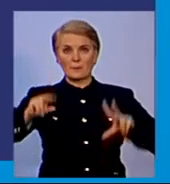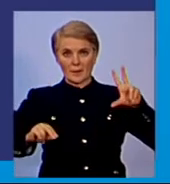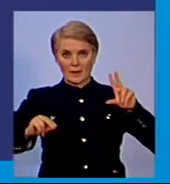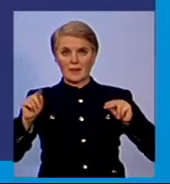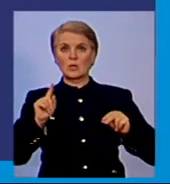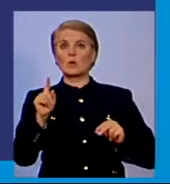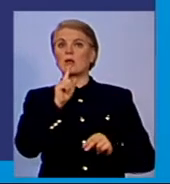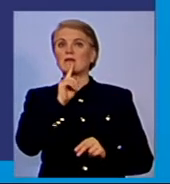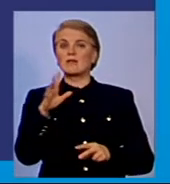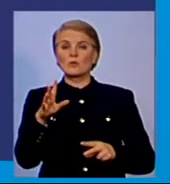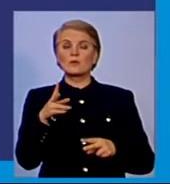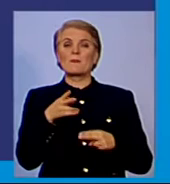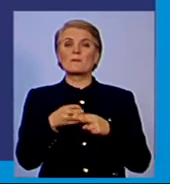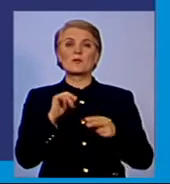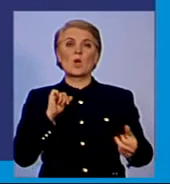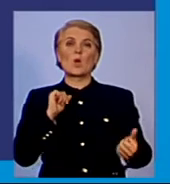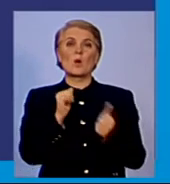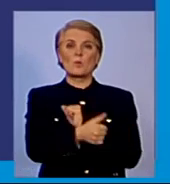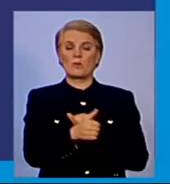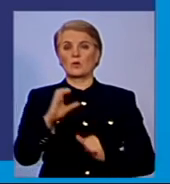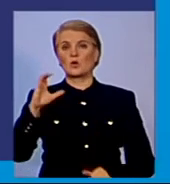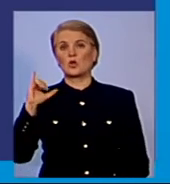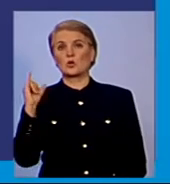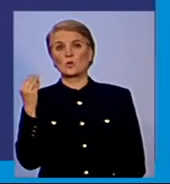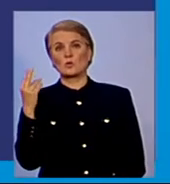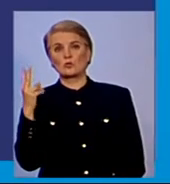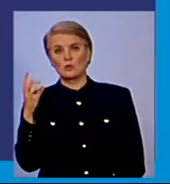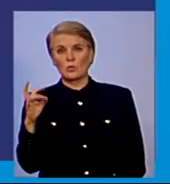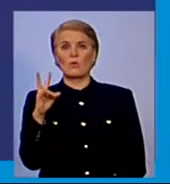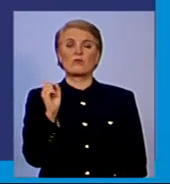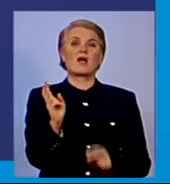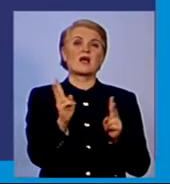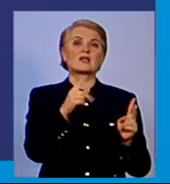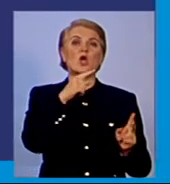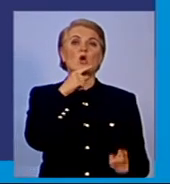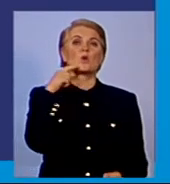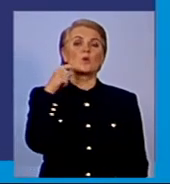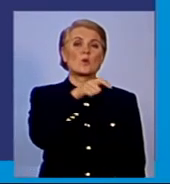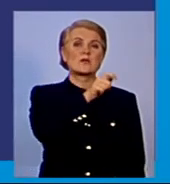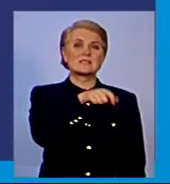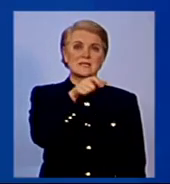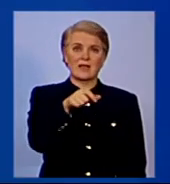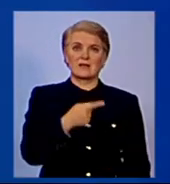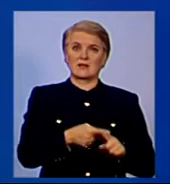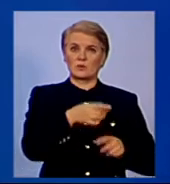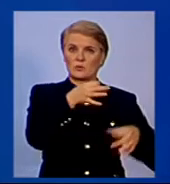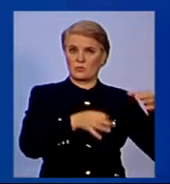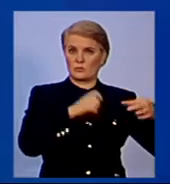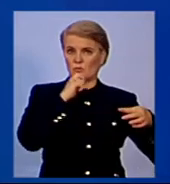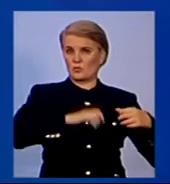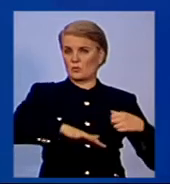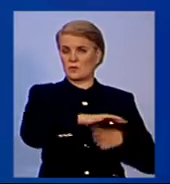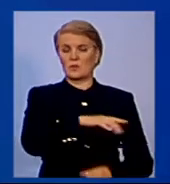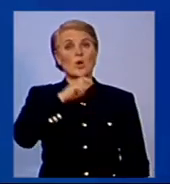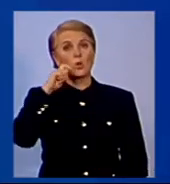завершення переговорів по обміну Романа Сущенка на когось із росіян, які привлечені до відповідальності в Україні. В українському